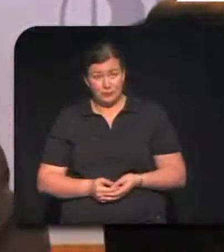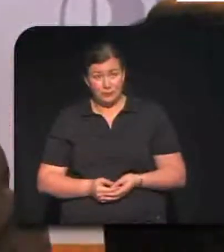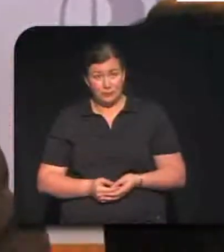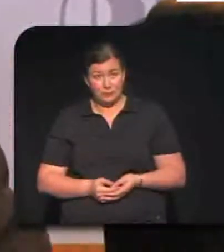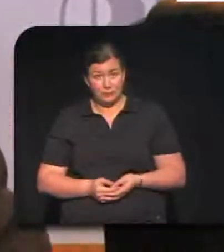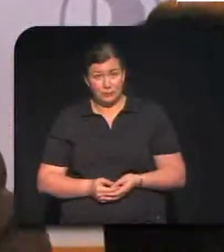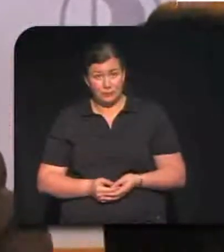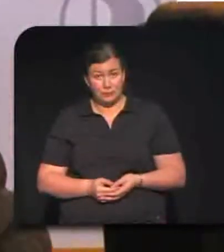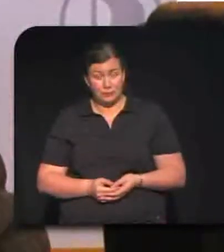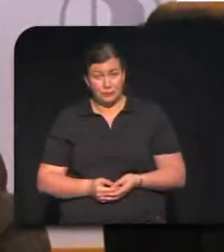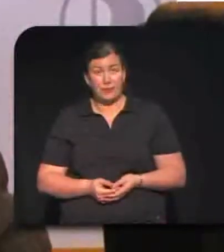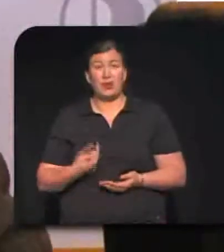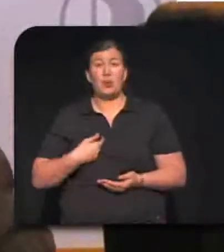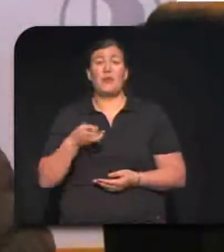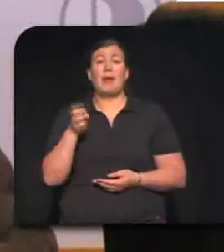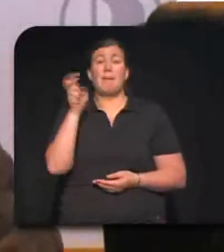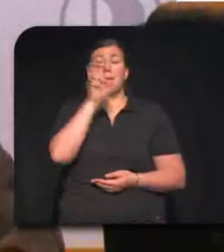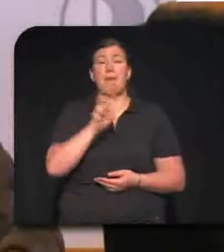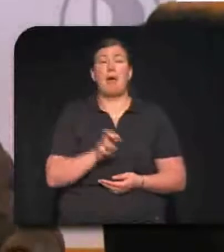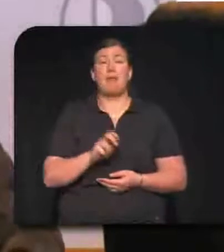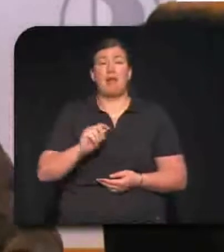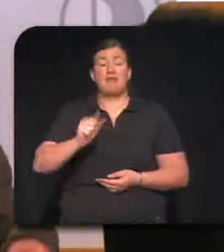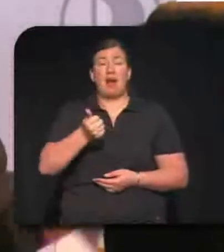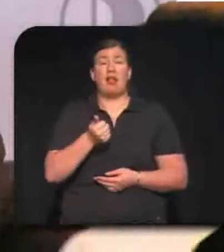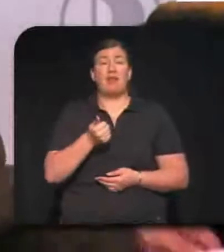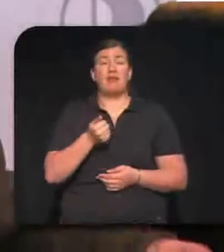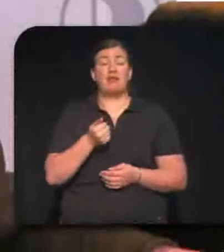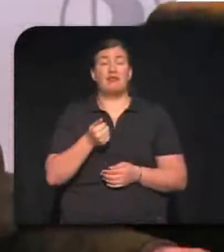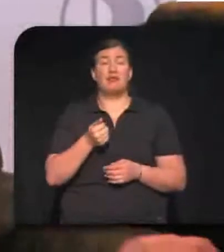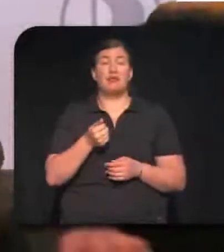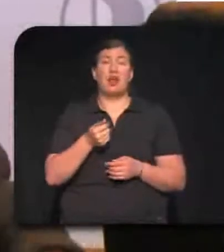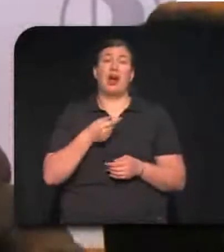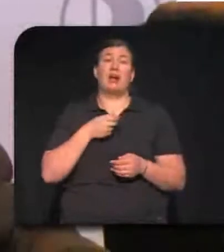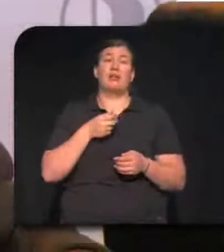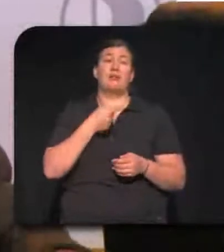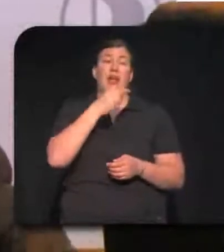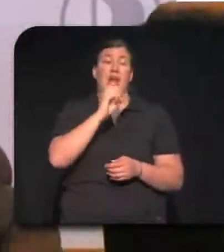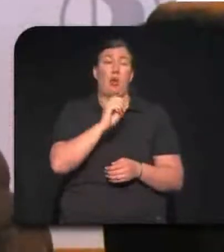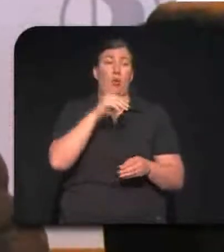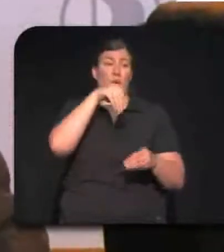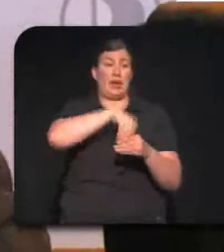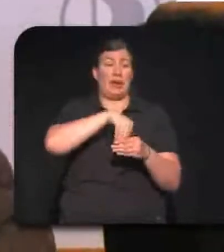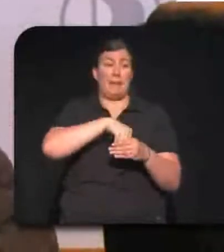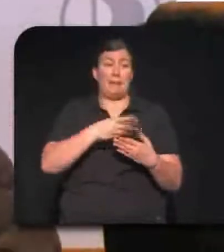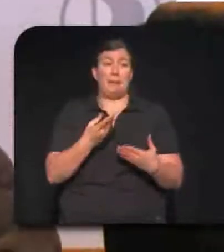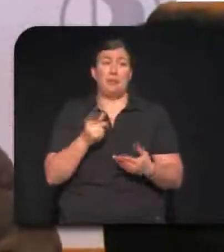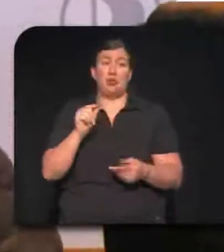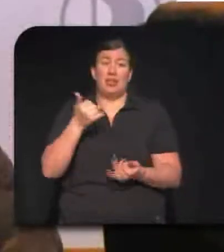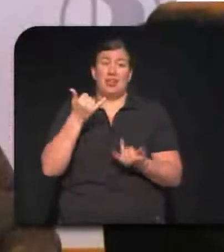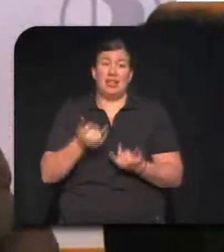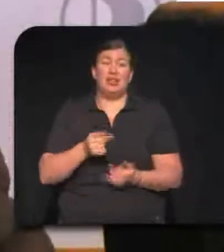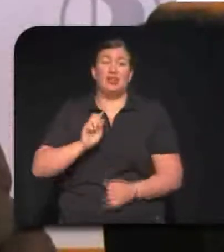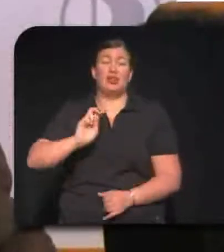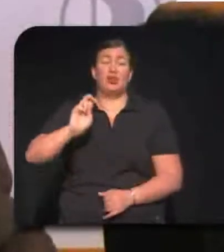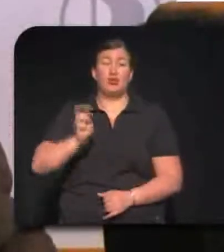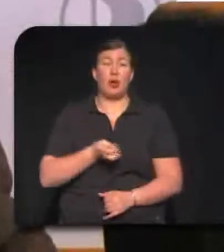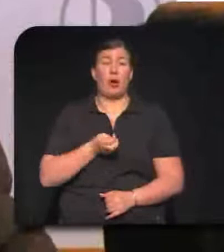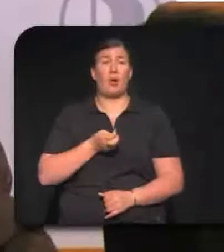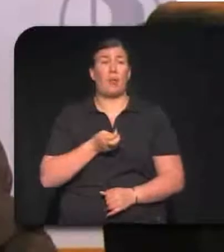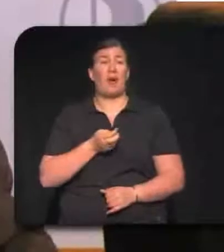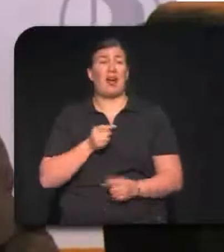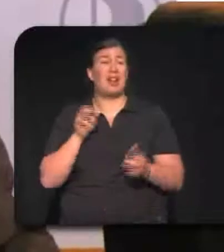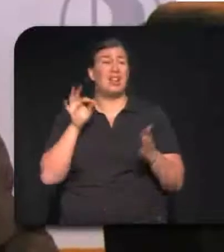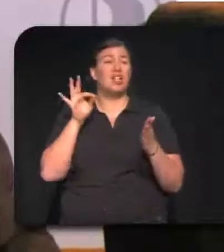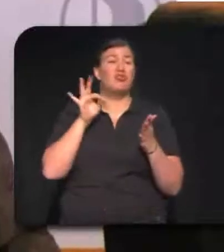wie in § 11 der Geschäftsordnung beschrieben also dass wir jetzt noch mal eine Stichwahl machen und dann noch mal eine